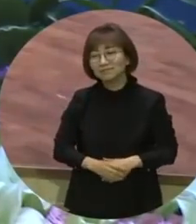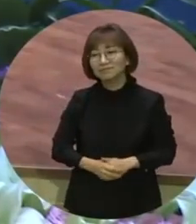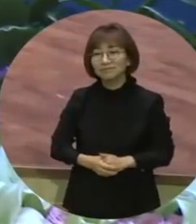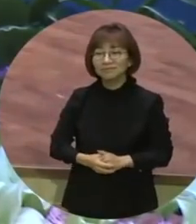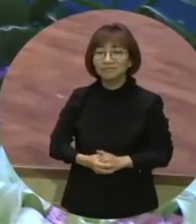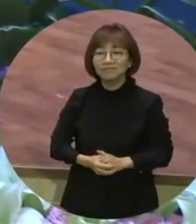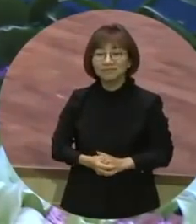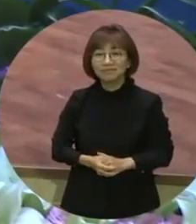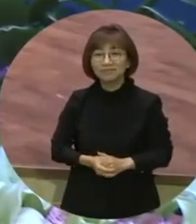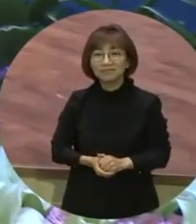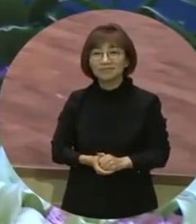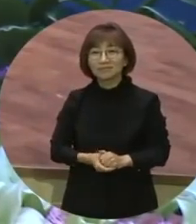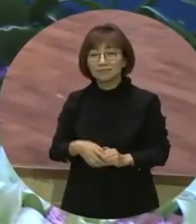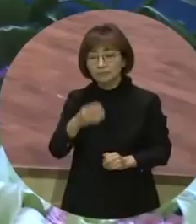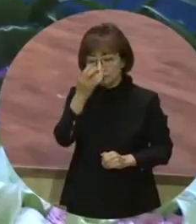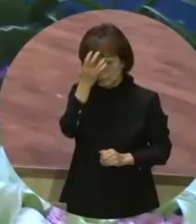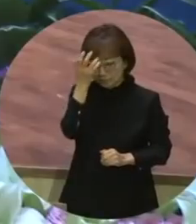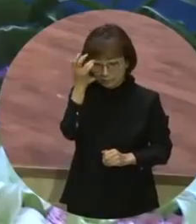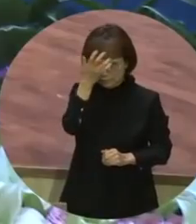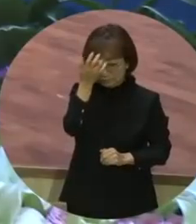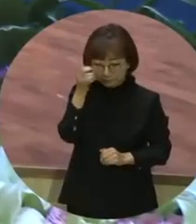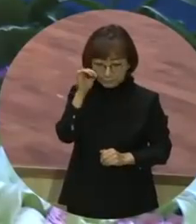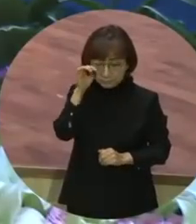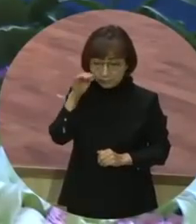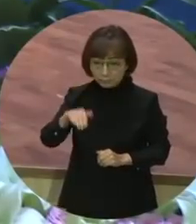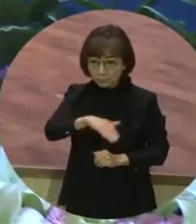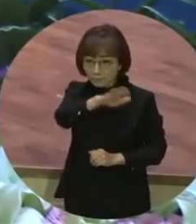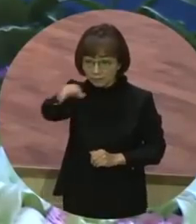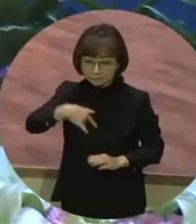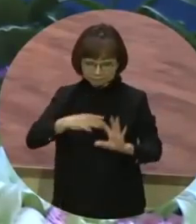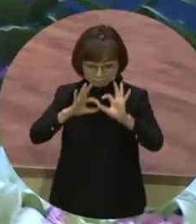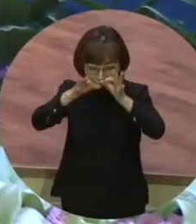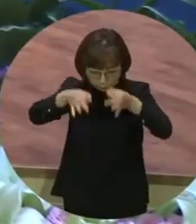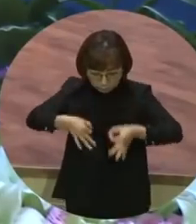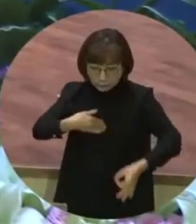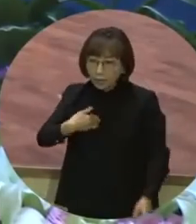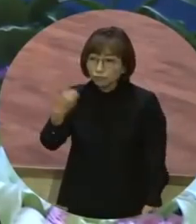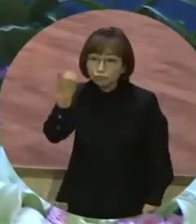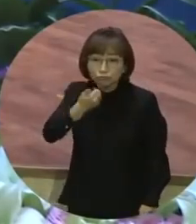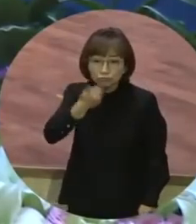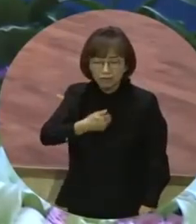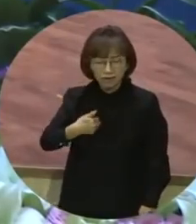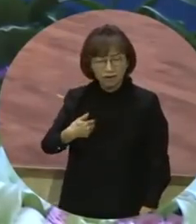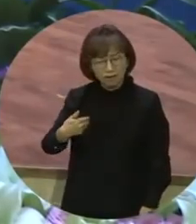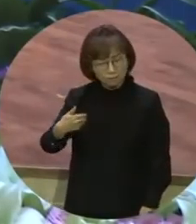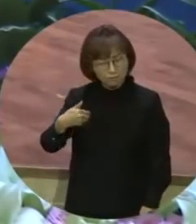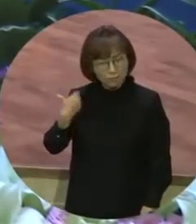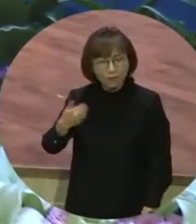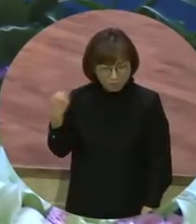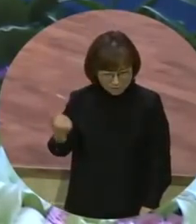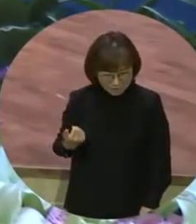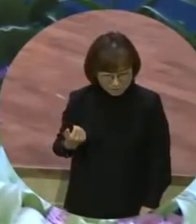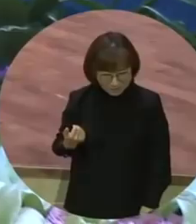바랍니다. 여러분이 누군 줄 잘 몰라. 이 근시안적인 생각을 가지고 막 이